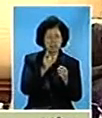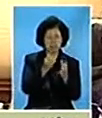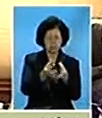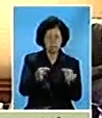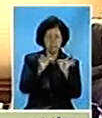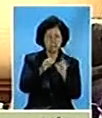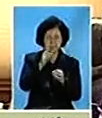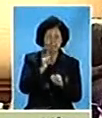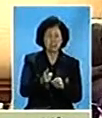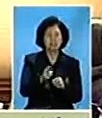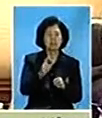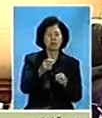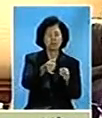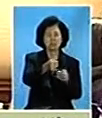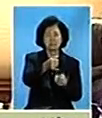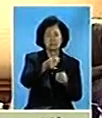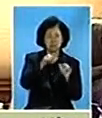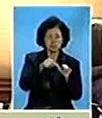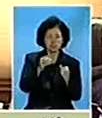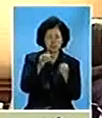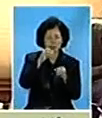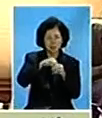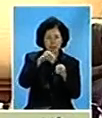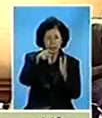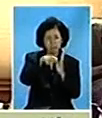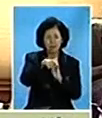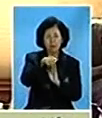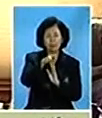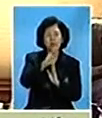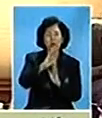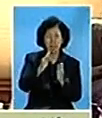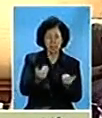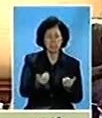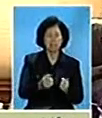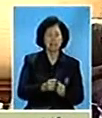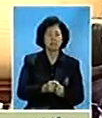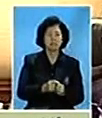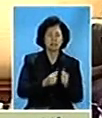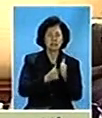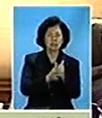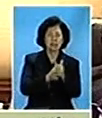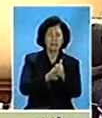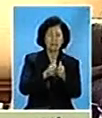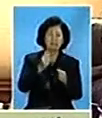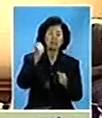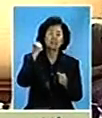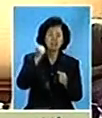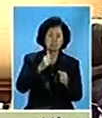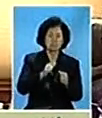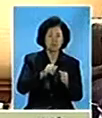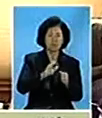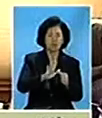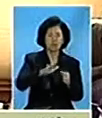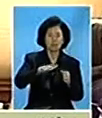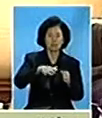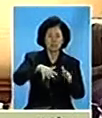เป็นนะครับที่จะต้องเข้ามาอยู่ในพระบัญญัตินี้ด้วยกันกับพระบัญญัติอาชีพการแพทย์แผนไทย ตามร่างเดิมที่ทางภาคชนเสนอก็เห็นด้วยม